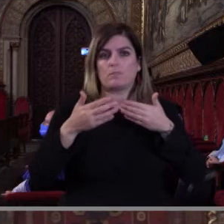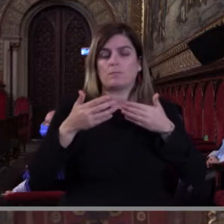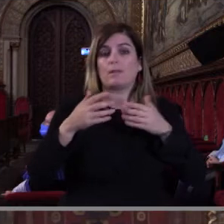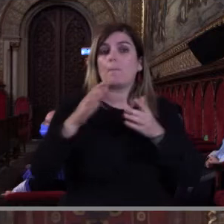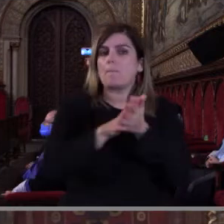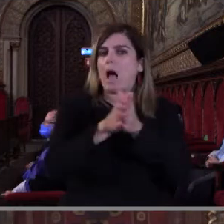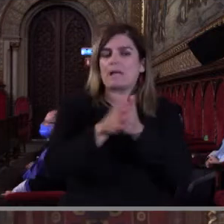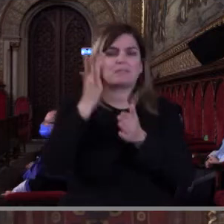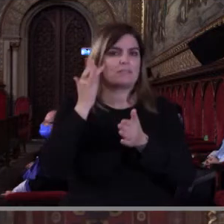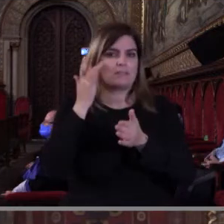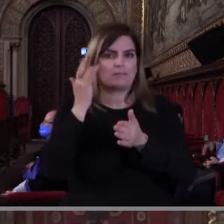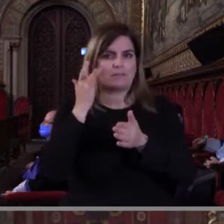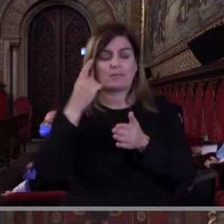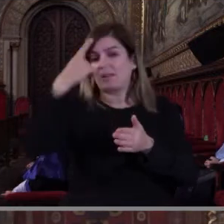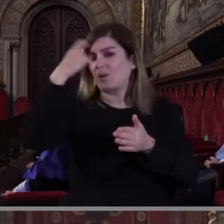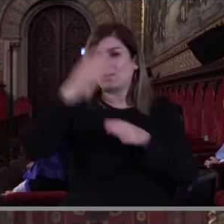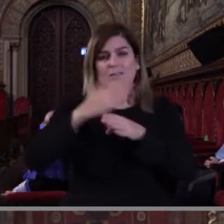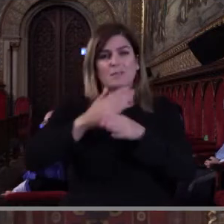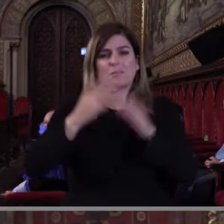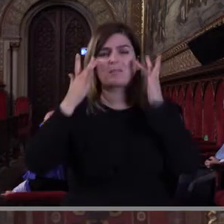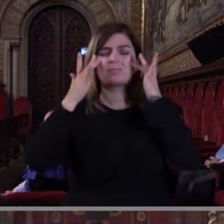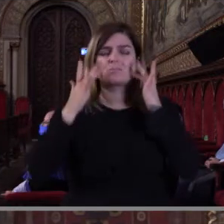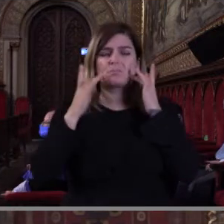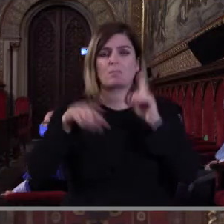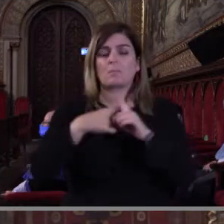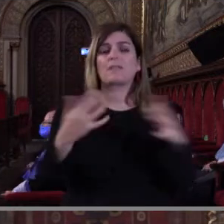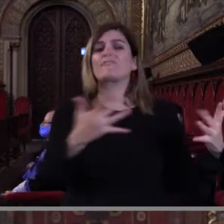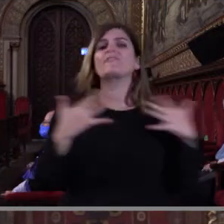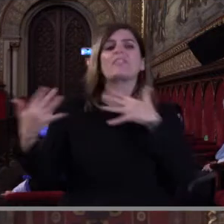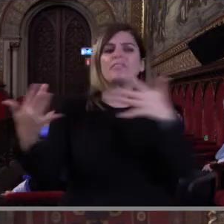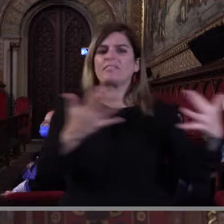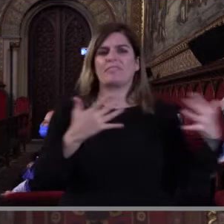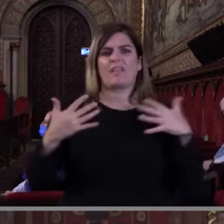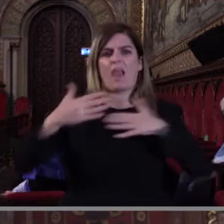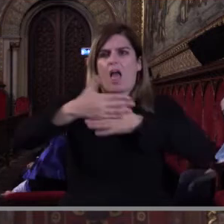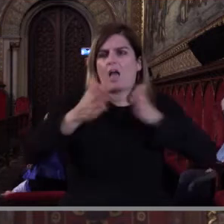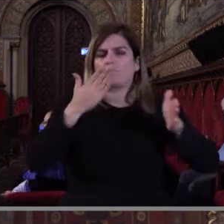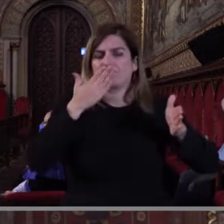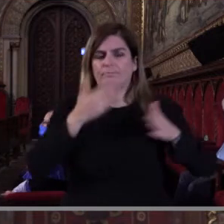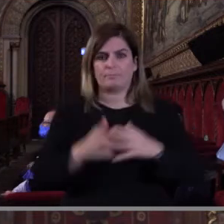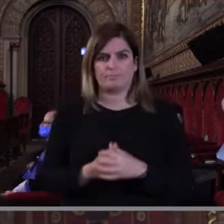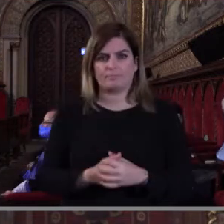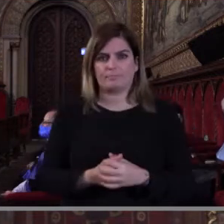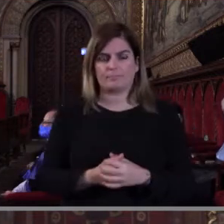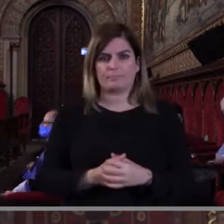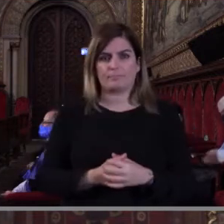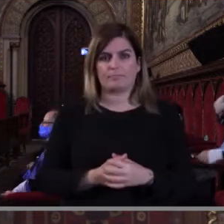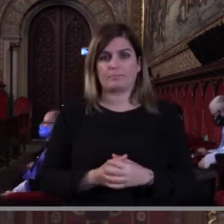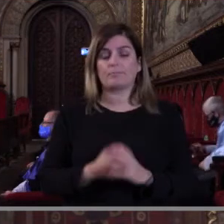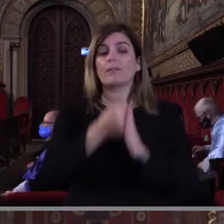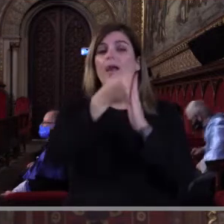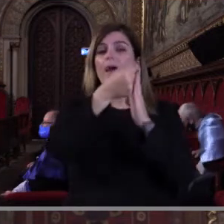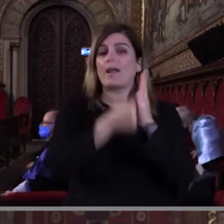mans, recordar la importància de la neteja i ventilar els espais tancats. Aquest